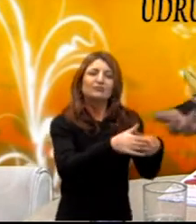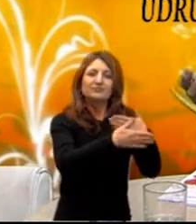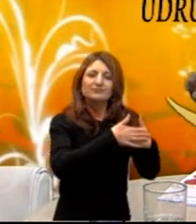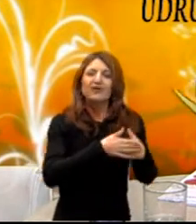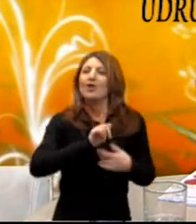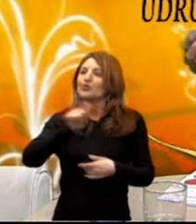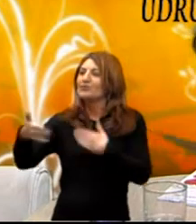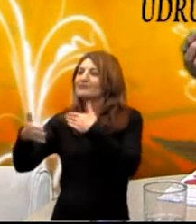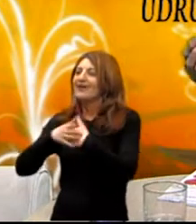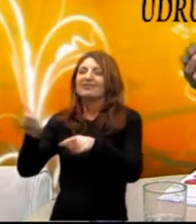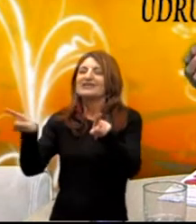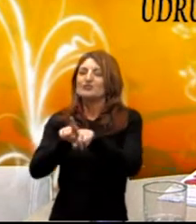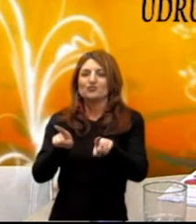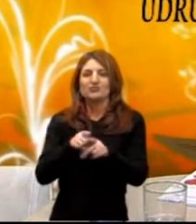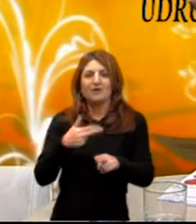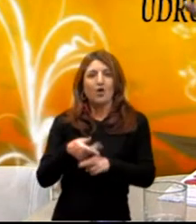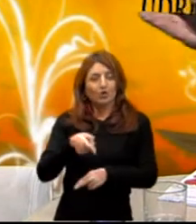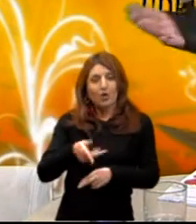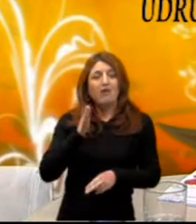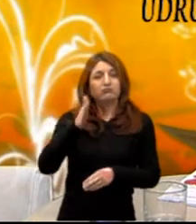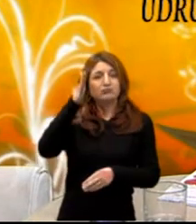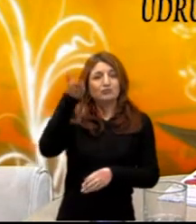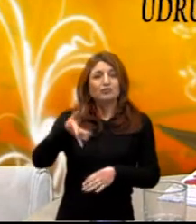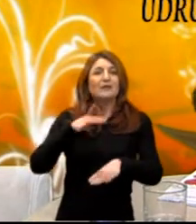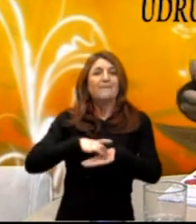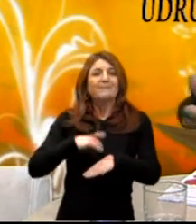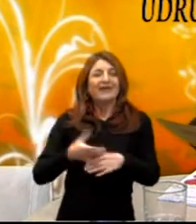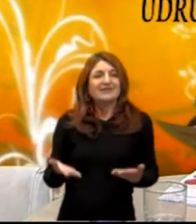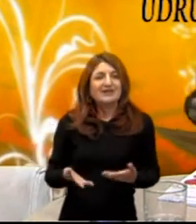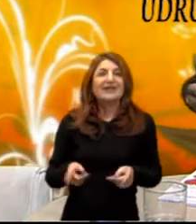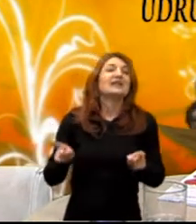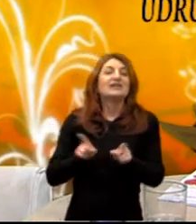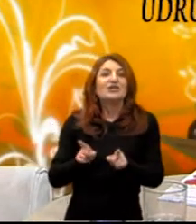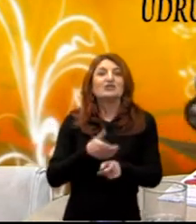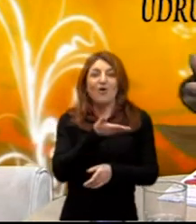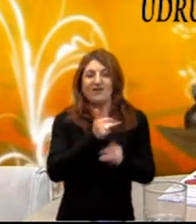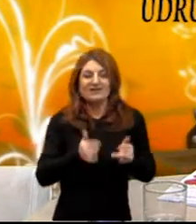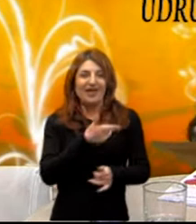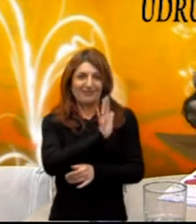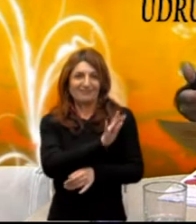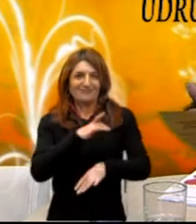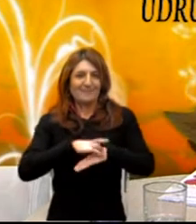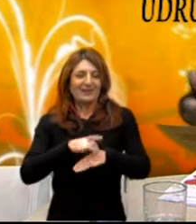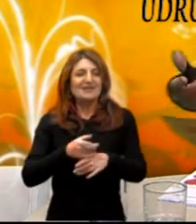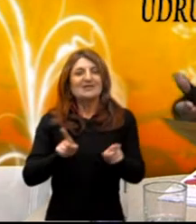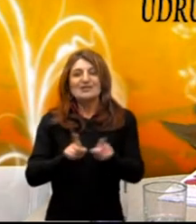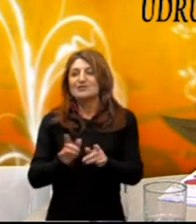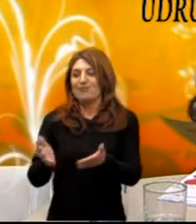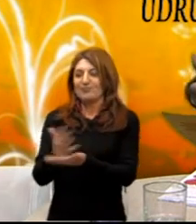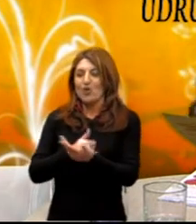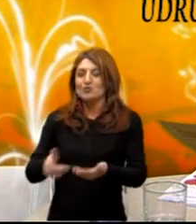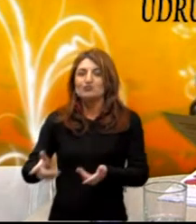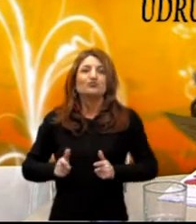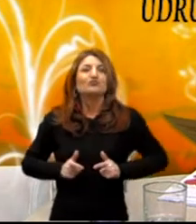drugačiji. To bi trebalo biti u stvari budućnost u medicini, a vi tu budućnost već primjenjujete svakodnevno u